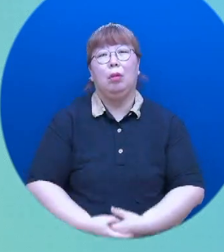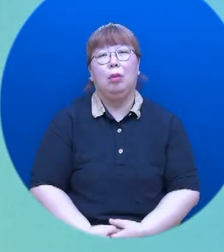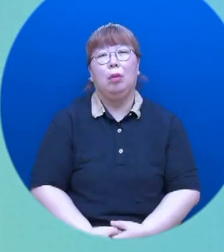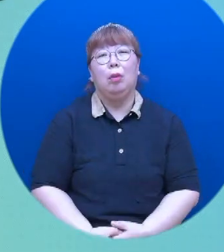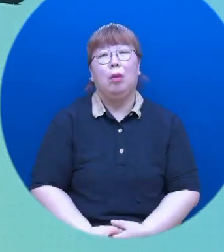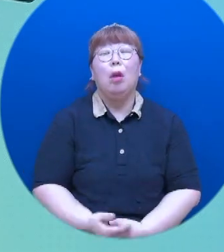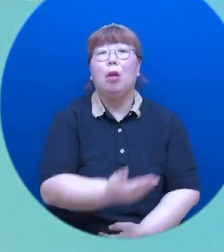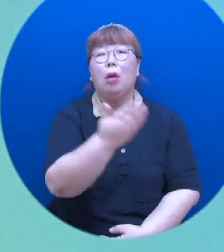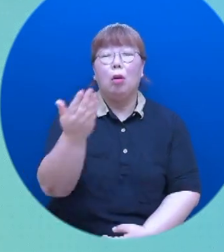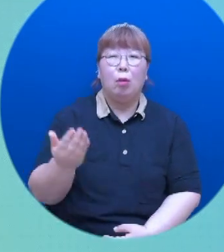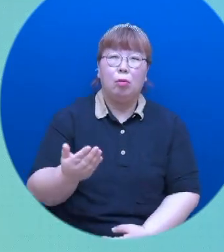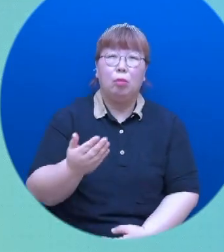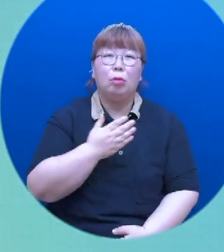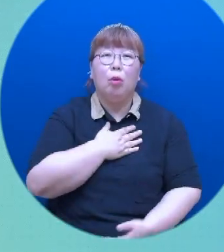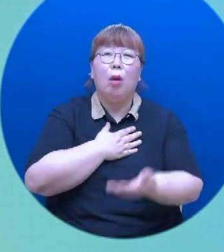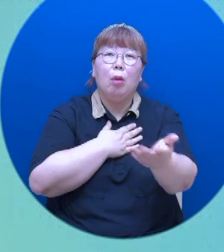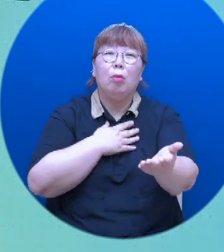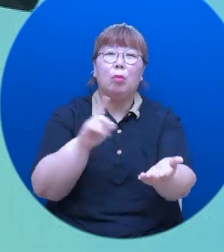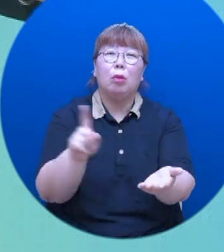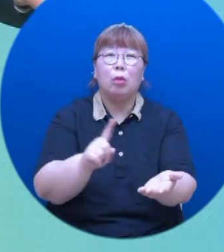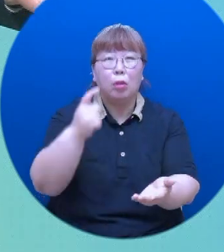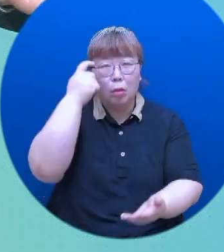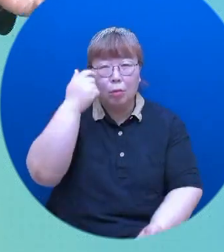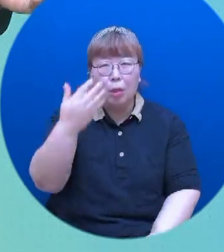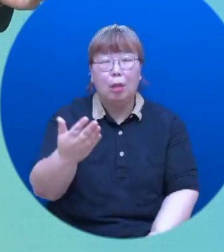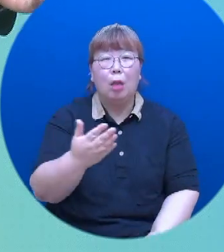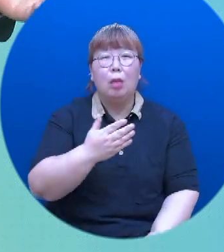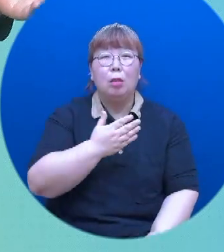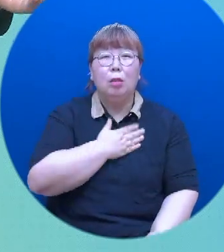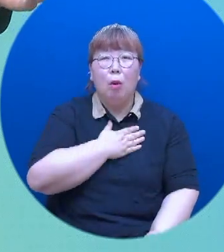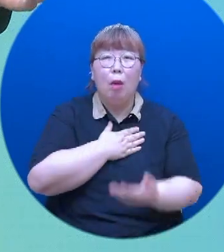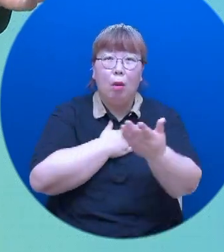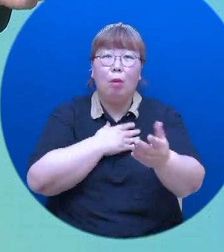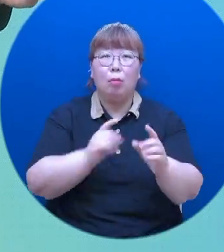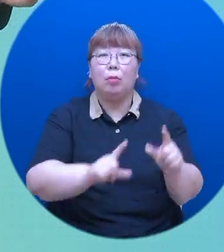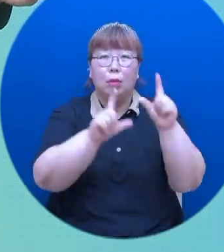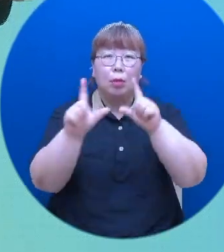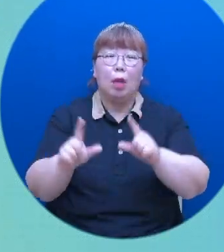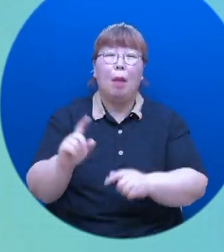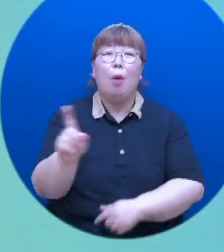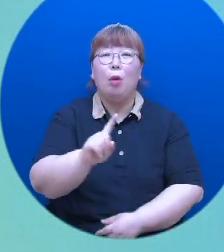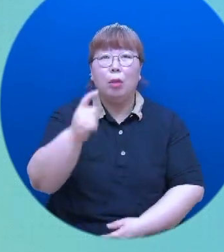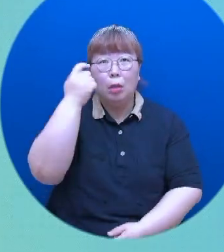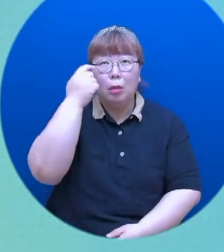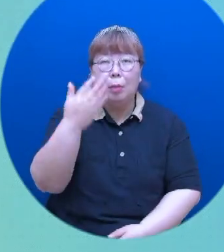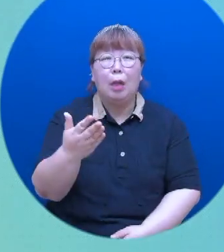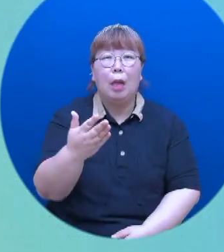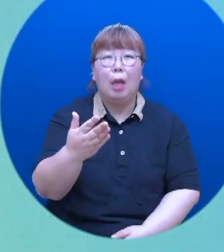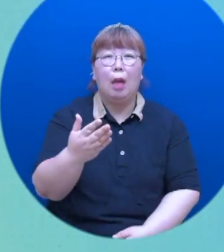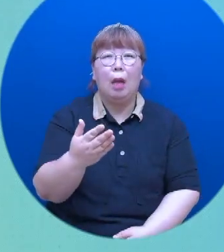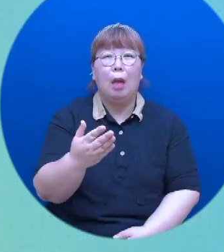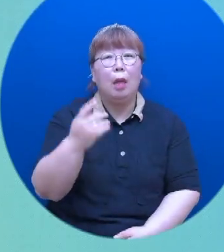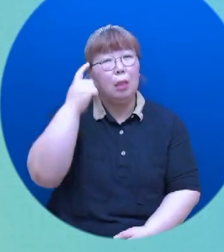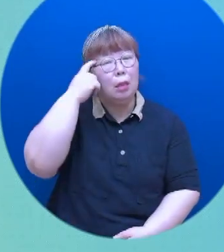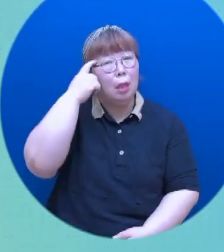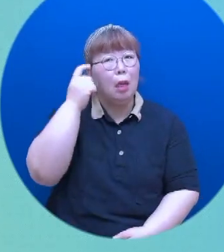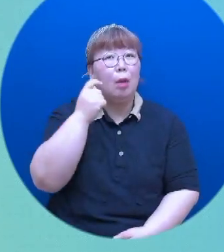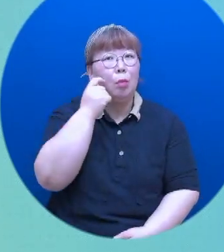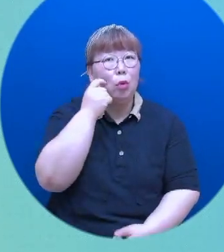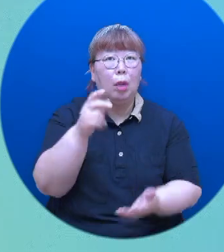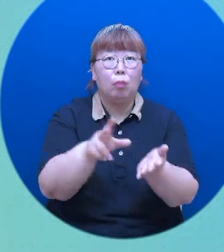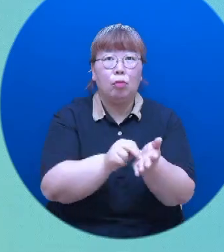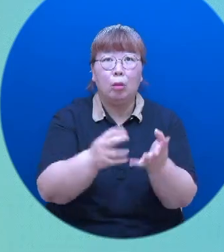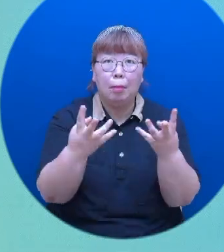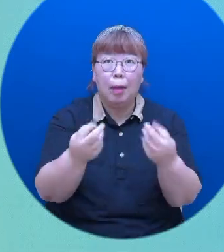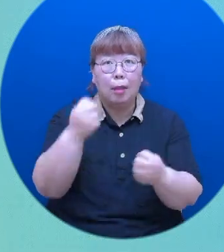여러분, 저와 여러분은 어떤가요? 저와 여러분의 삶의 현실은 어떤가요? 예상 못한 문제 만나요?